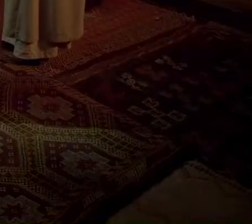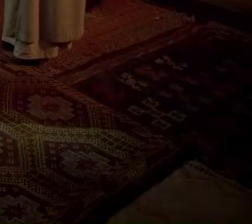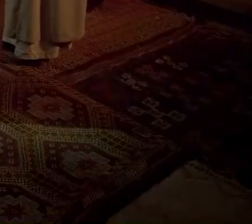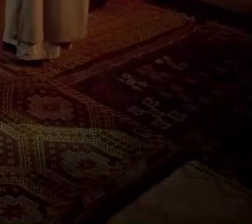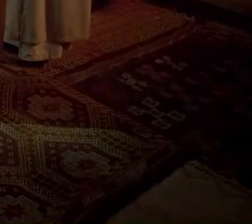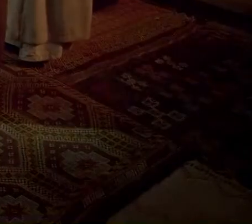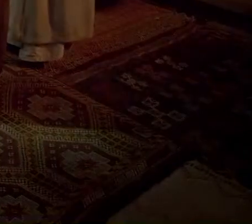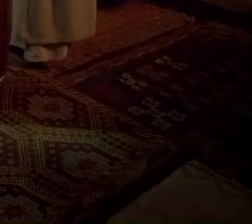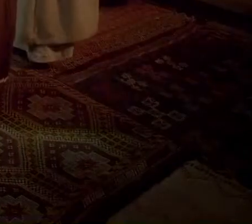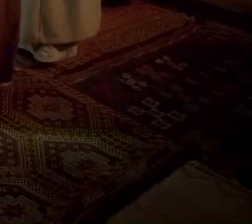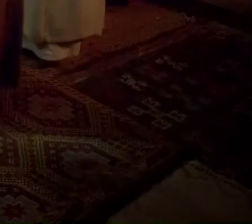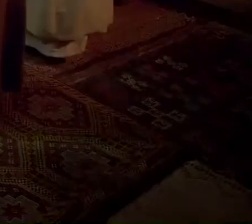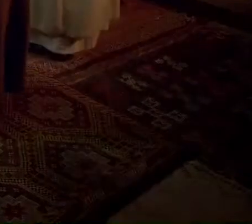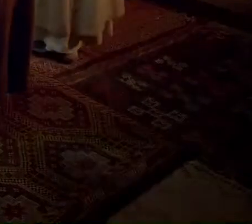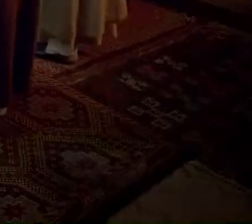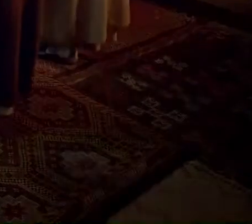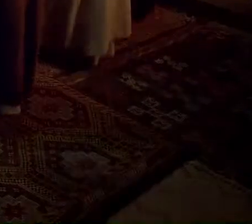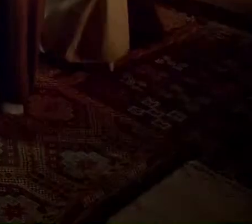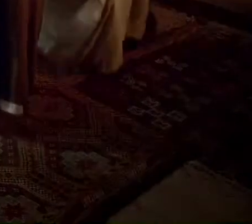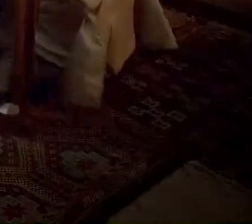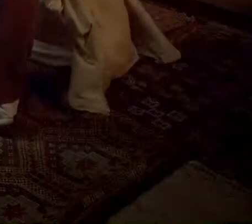Şeyh otururken onlar da çöküyorlar.